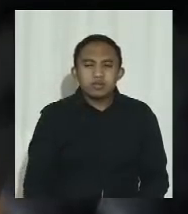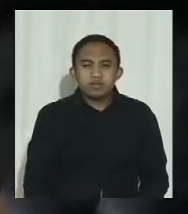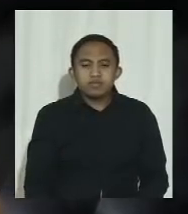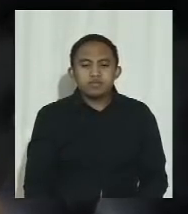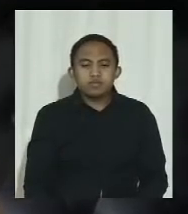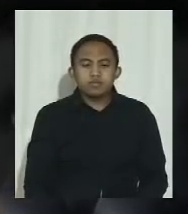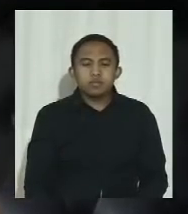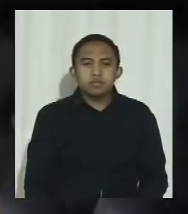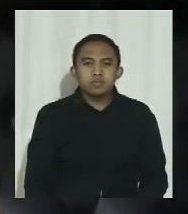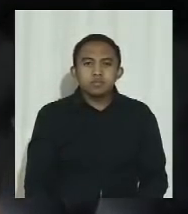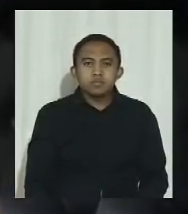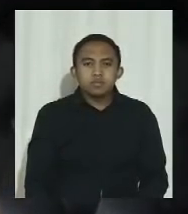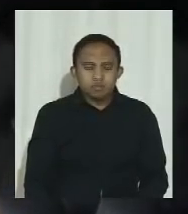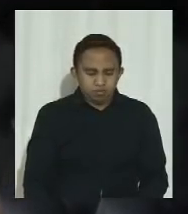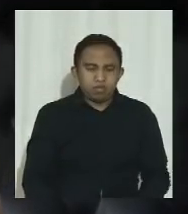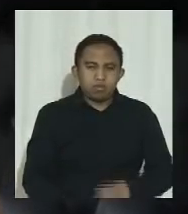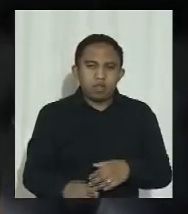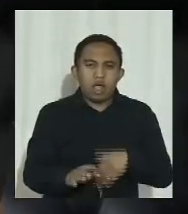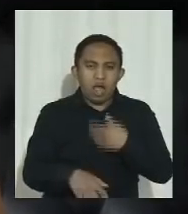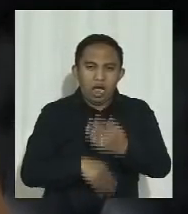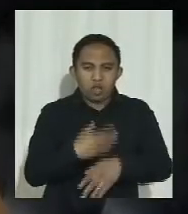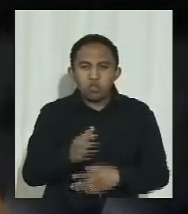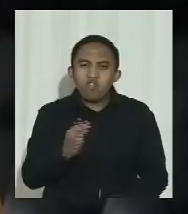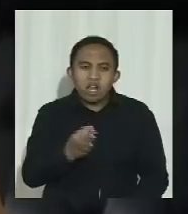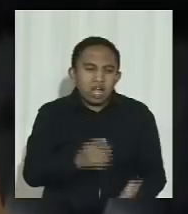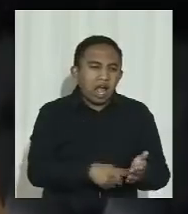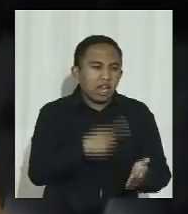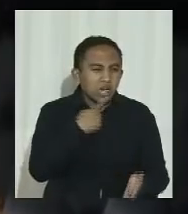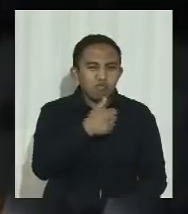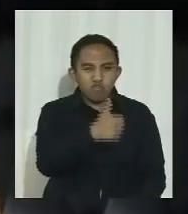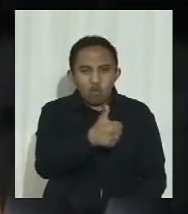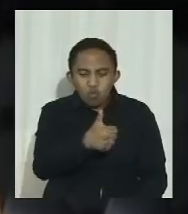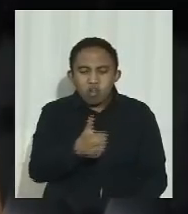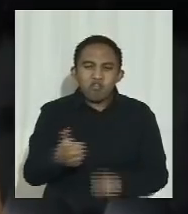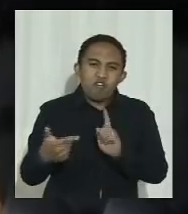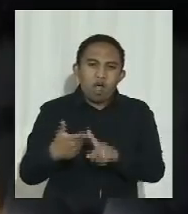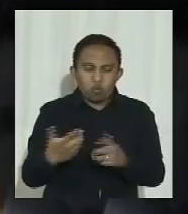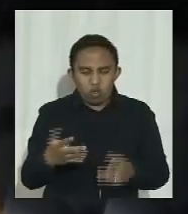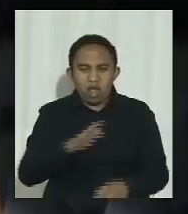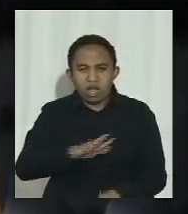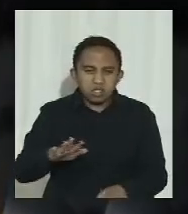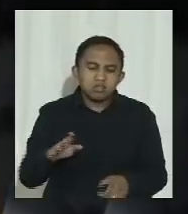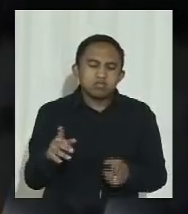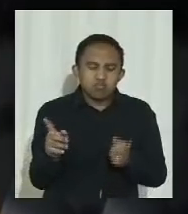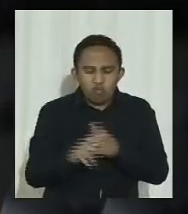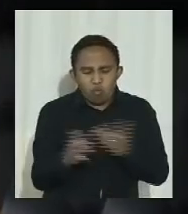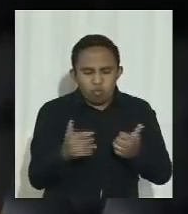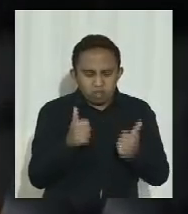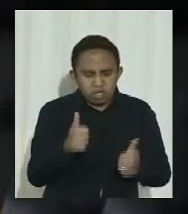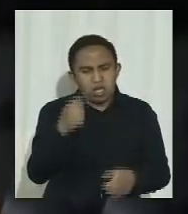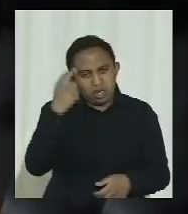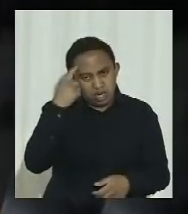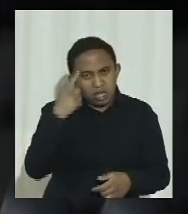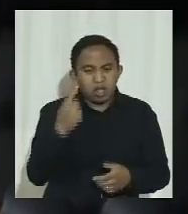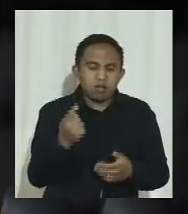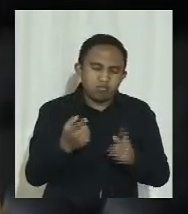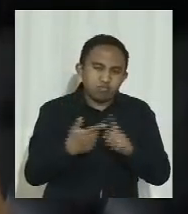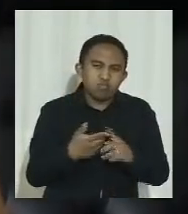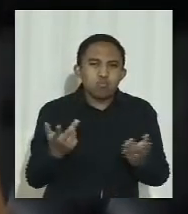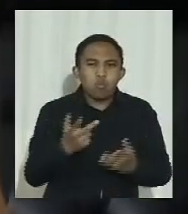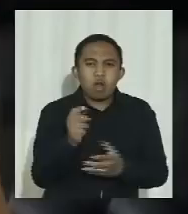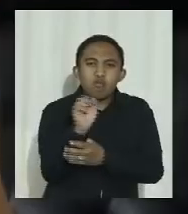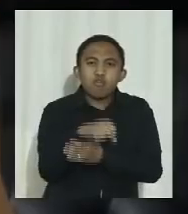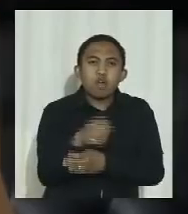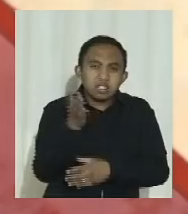anakiroa fanadinana andrana anakiroa izay a ahafahana manomana tsara ny ankizy anana kalitao tsara amin'ny resaka vokatra amin'ny